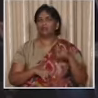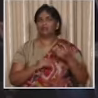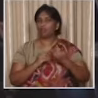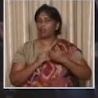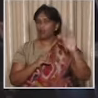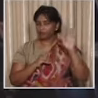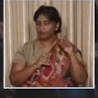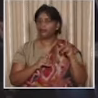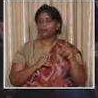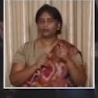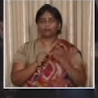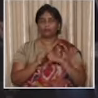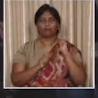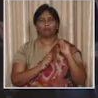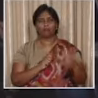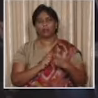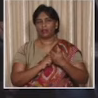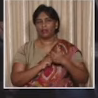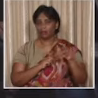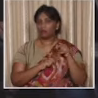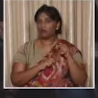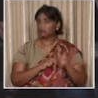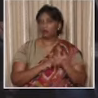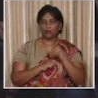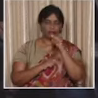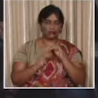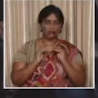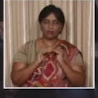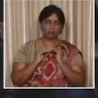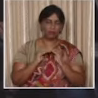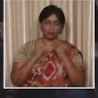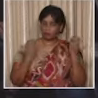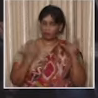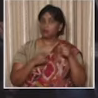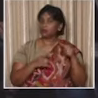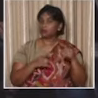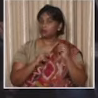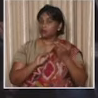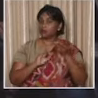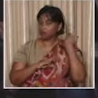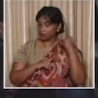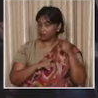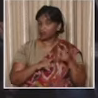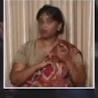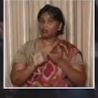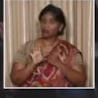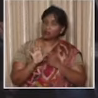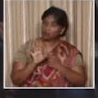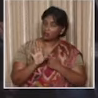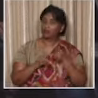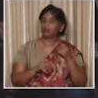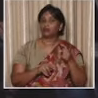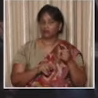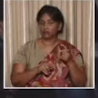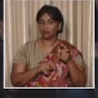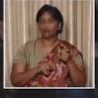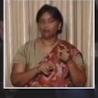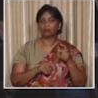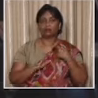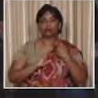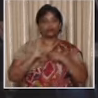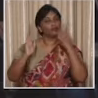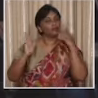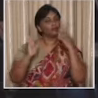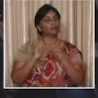එලවලා දාලා ඔය කීයක් හරි දීලත් දාන තත්ත්වය කිසිසේත්ම සාධාරණ නැහැ. මොකද එදා ඔවුන් තරුණ කාලේ ඒ රට